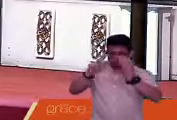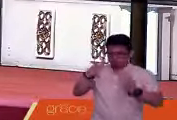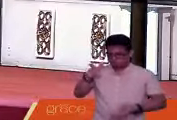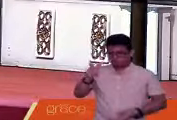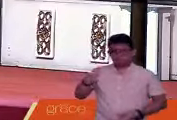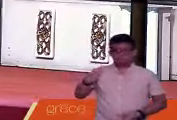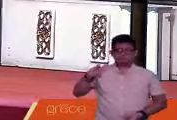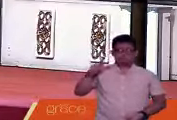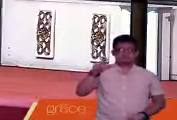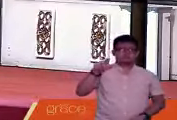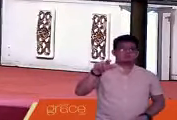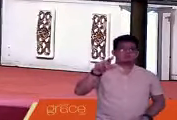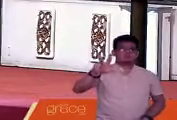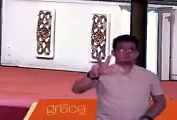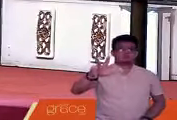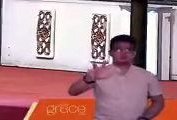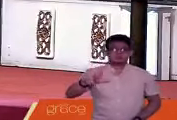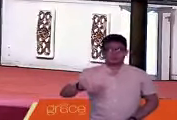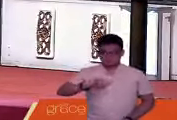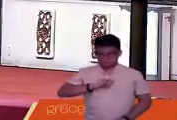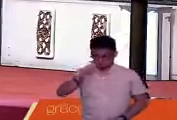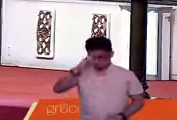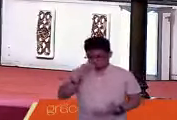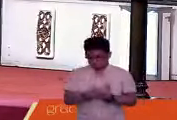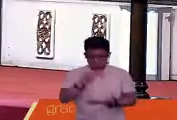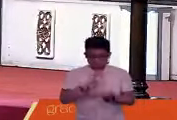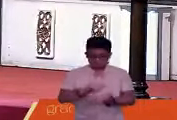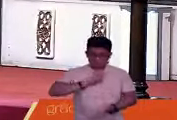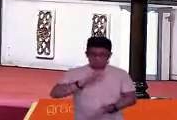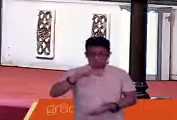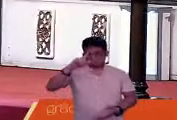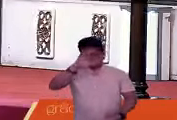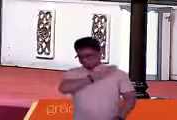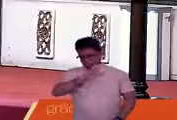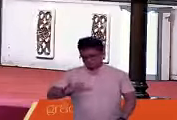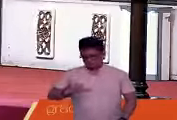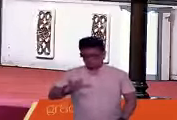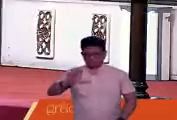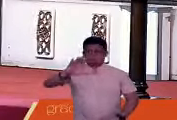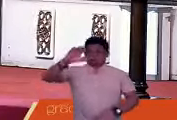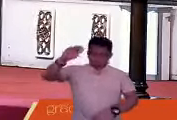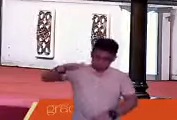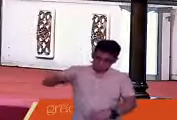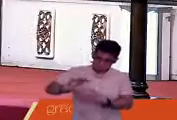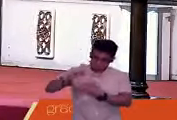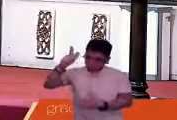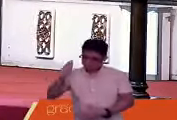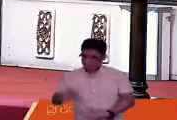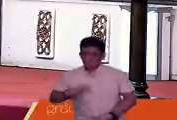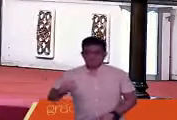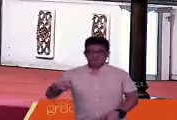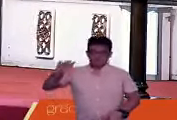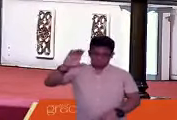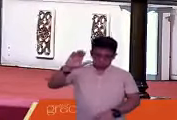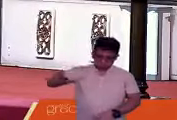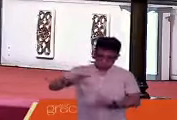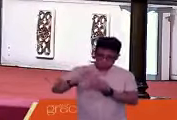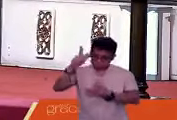Kini ako yun yung kanunay giklaim sa Ginoo. I believe that I am a child of God. And as a child of God, mga